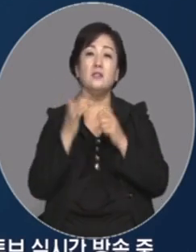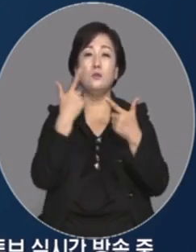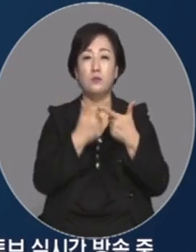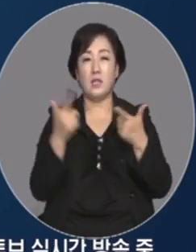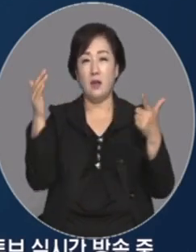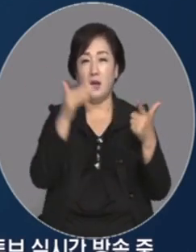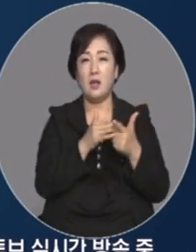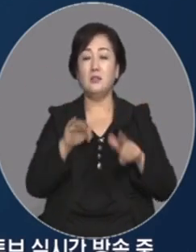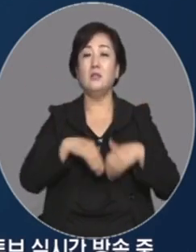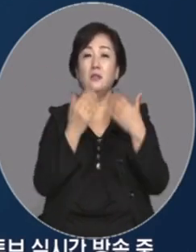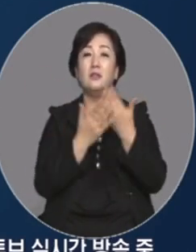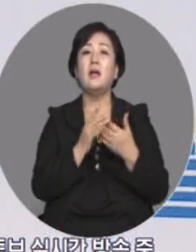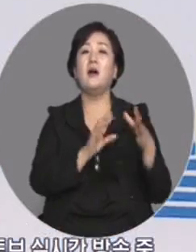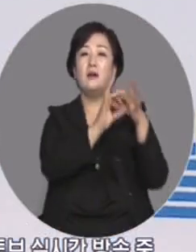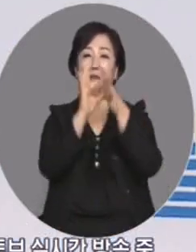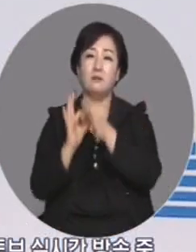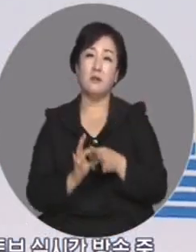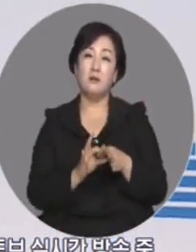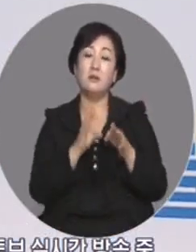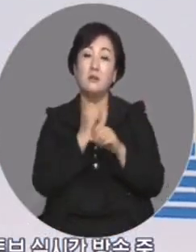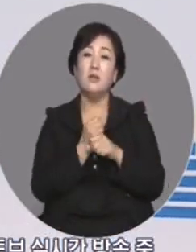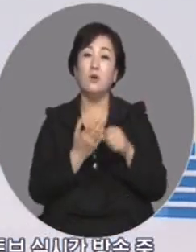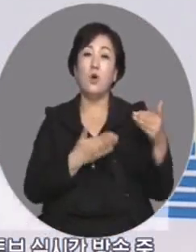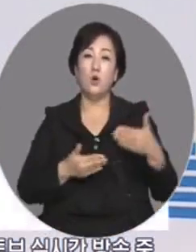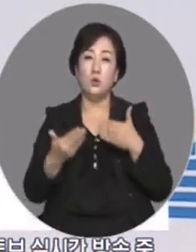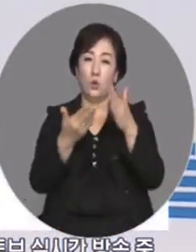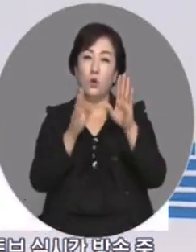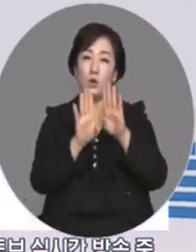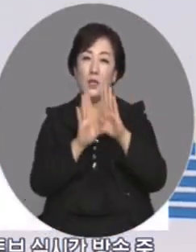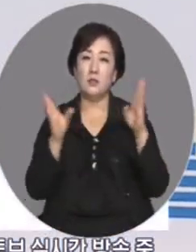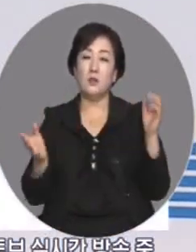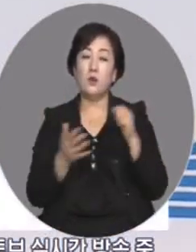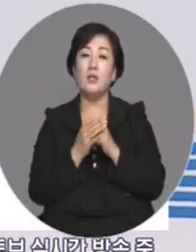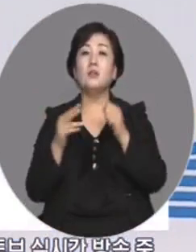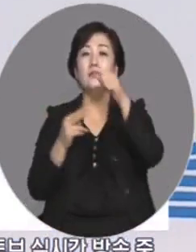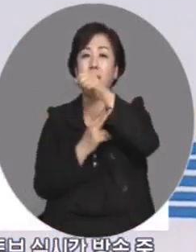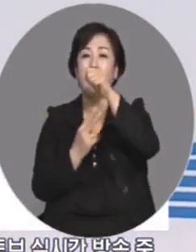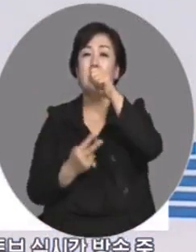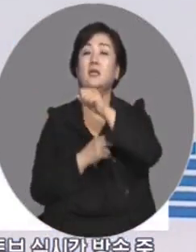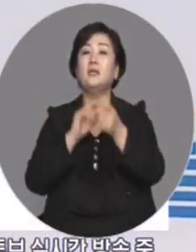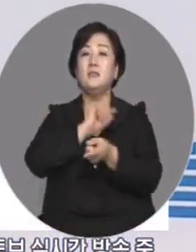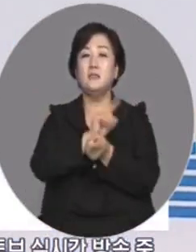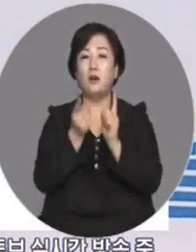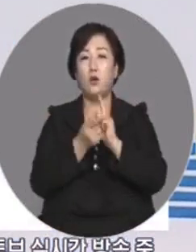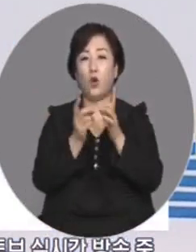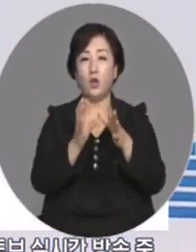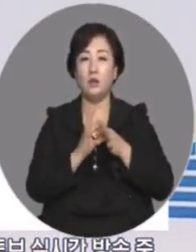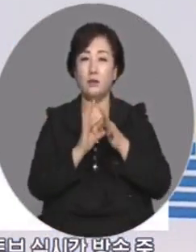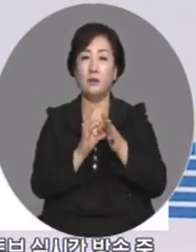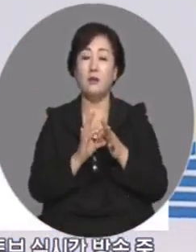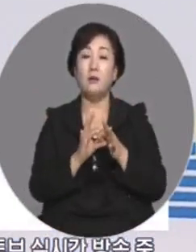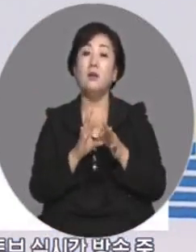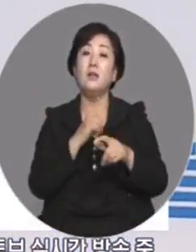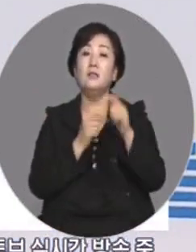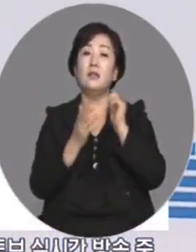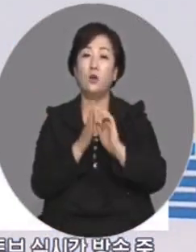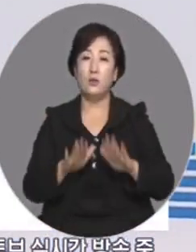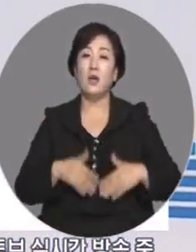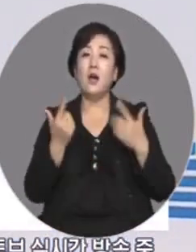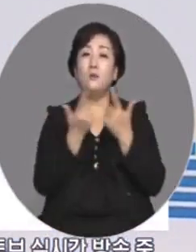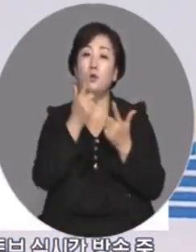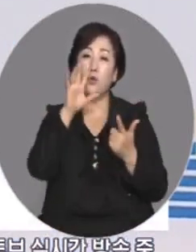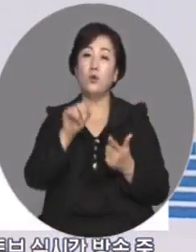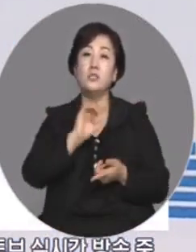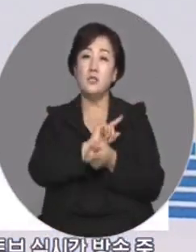수 있기 때문입니다. 도로 개통의 핵심은 바로 다리 연결이라 생각되었고 남과 북이 이제